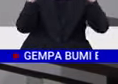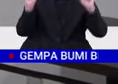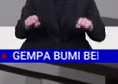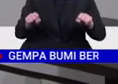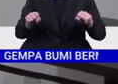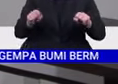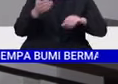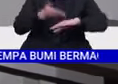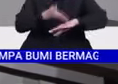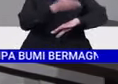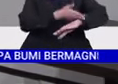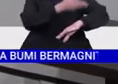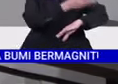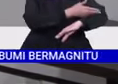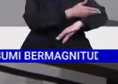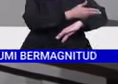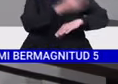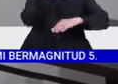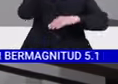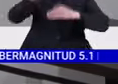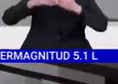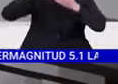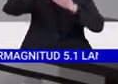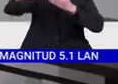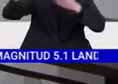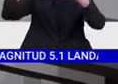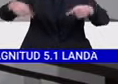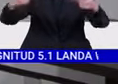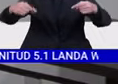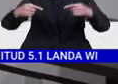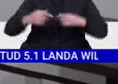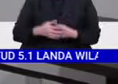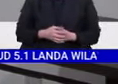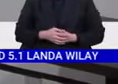membaik ikan lagi dalam next tanaman lah